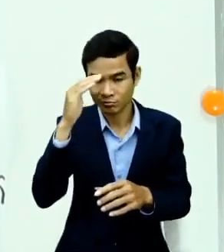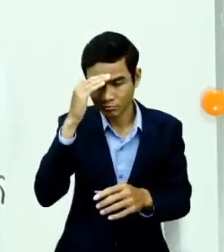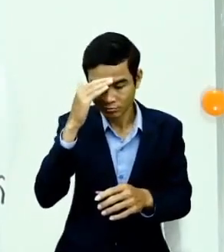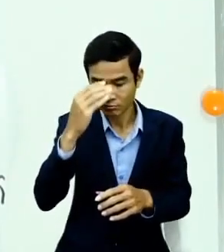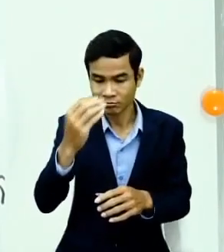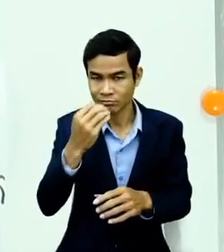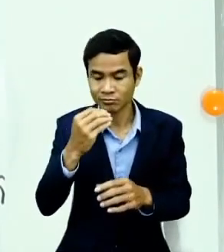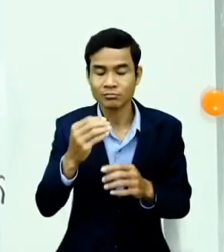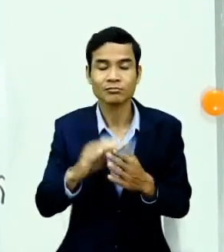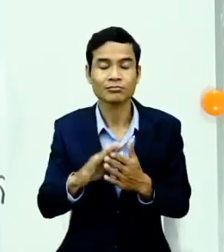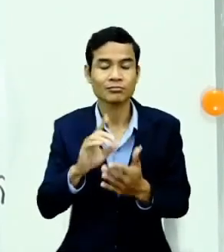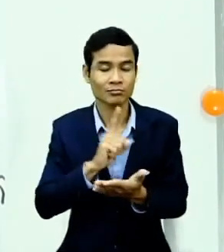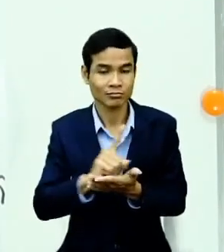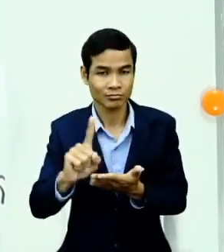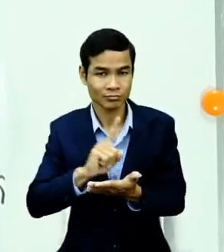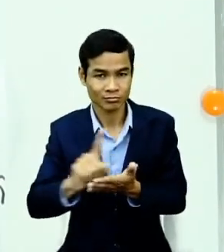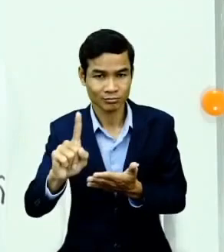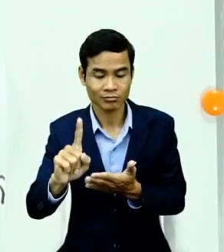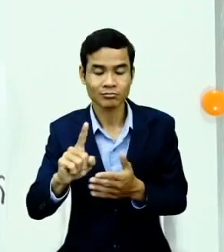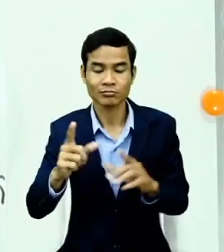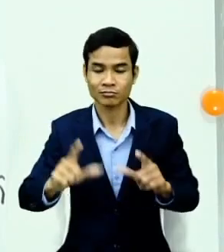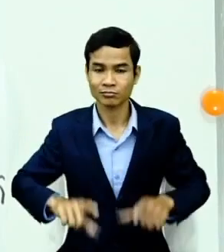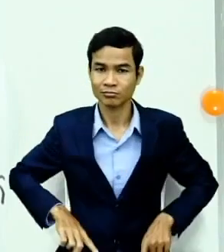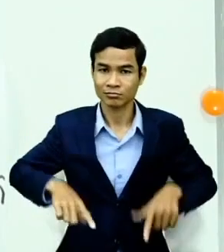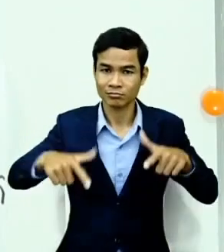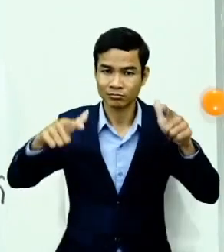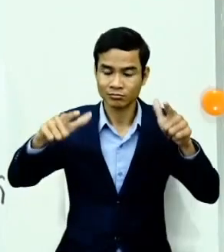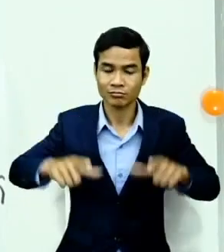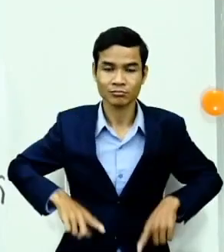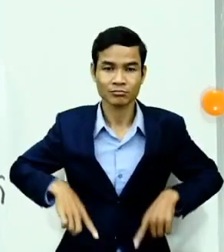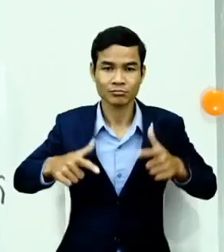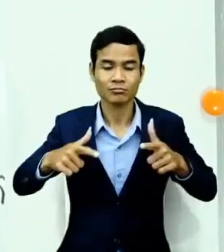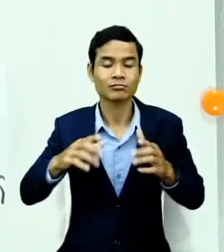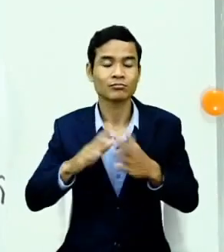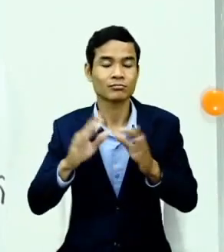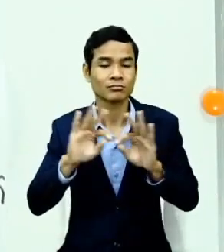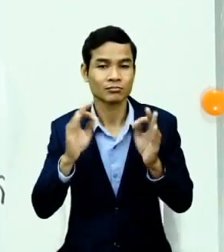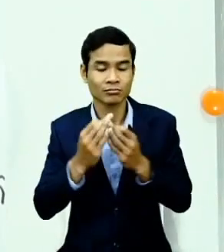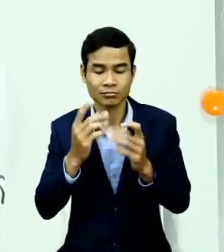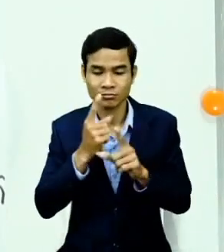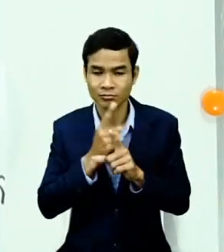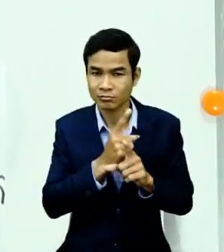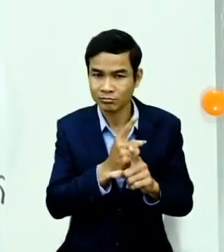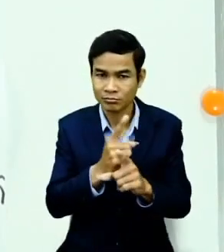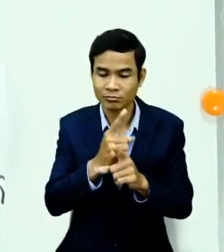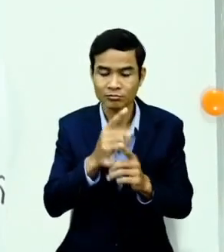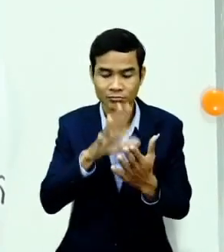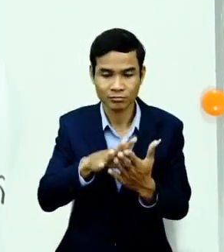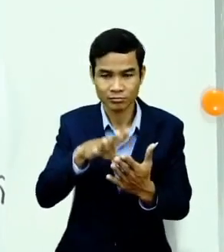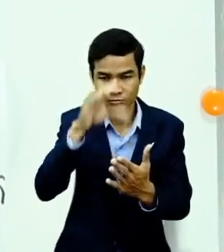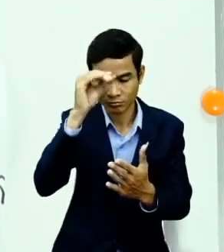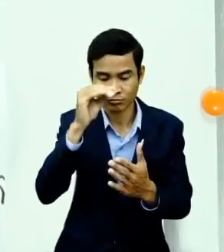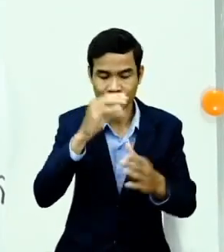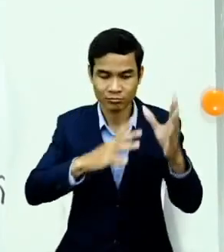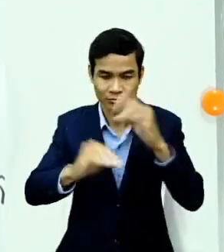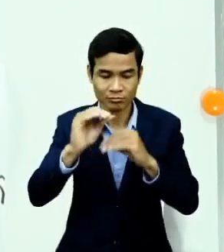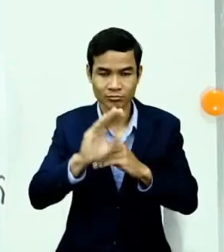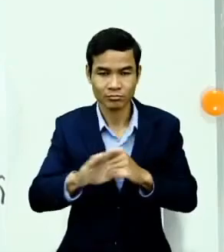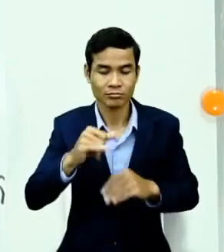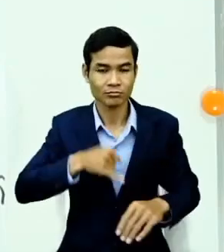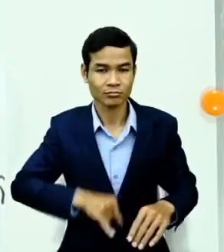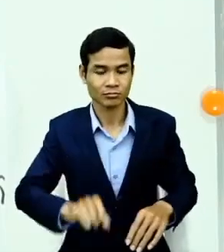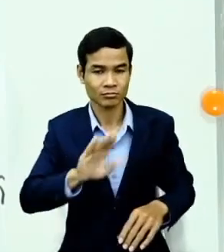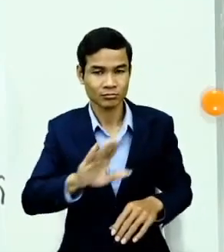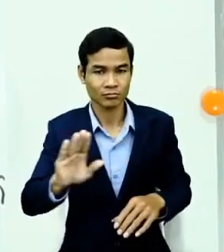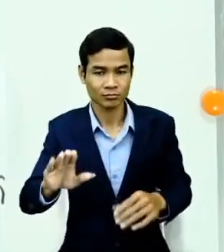cúng chi bập hiếp cổ xá nâng tam đàn ca sạc xa rộ bọc cồn chà chẳng con